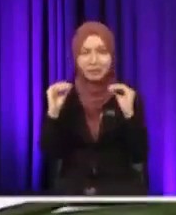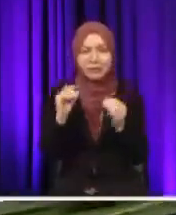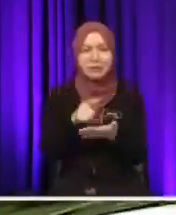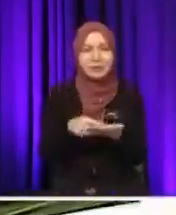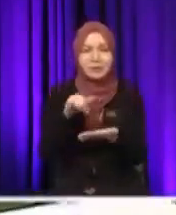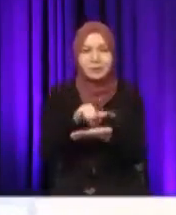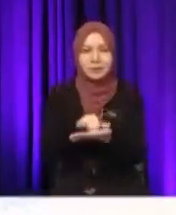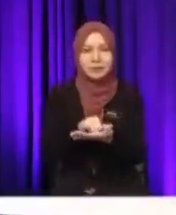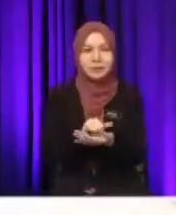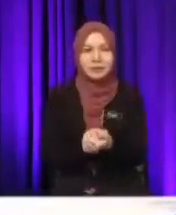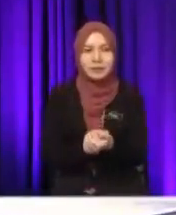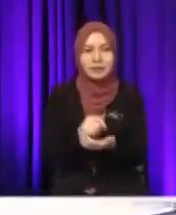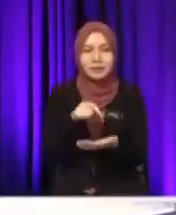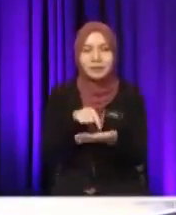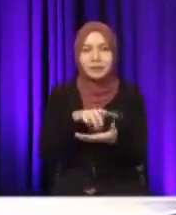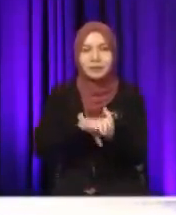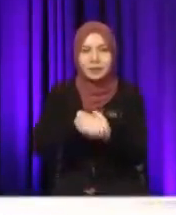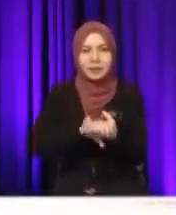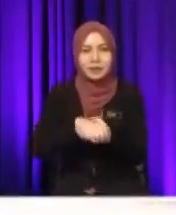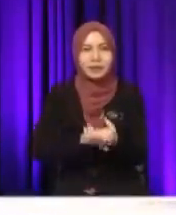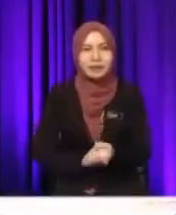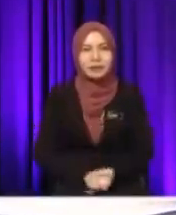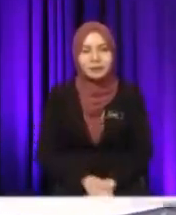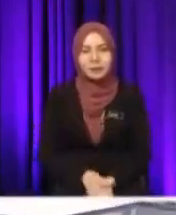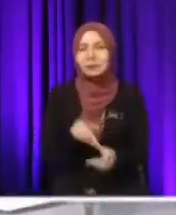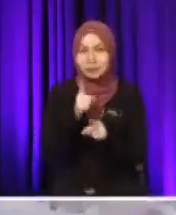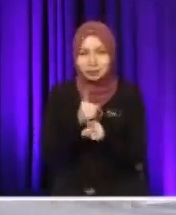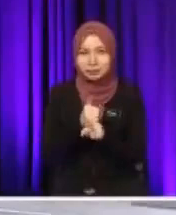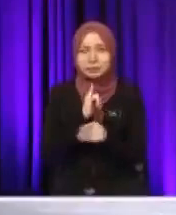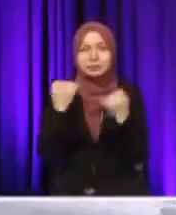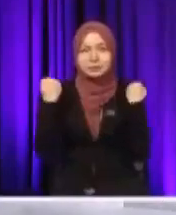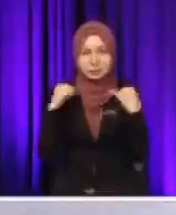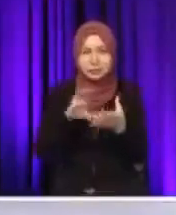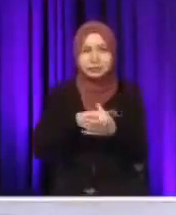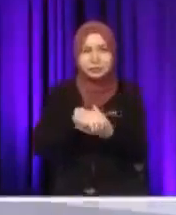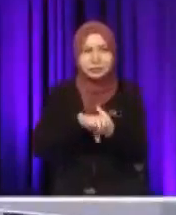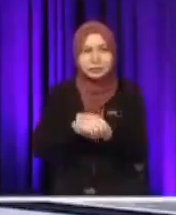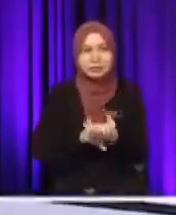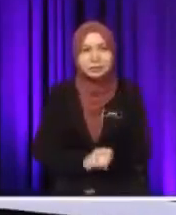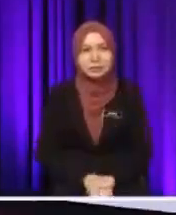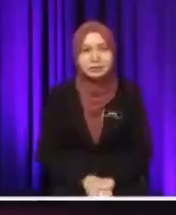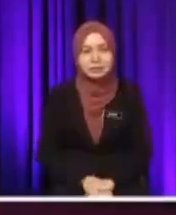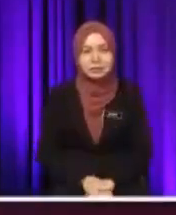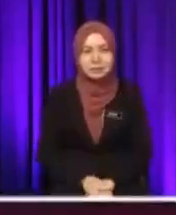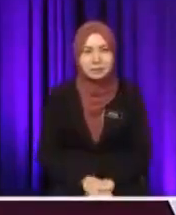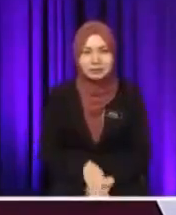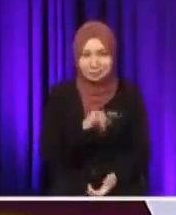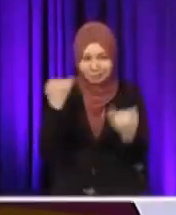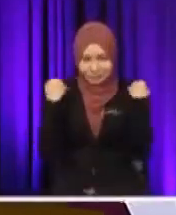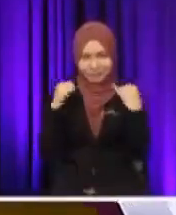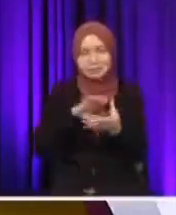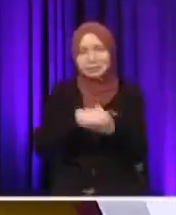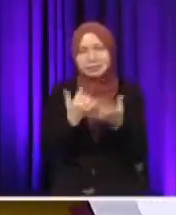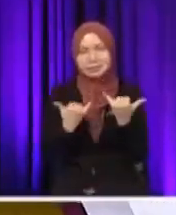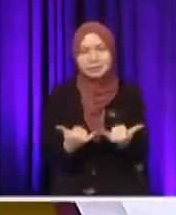ni, cikgu? Inilah sabun. Sabun? Betul. Cikgu jual sabun? Ya. Yeah. Cikgu dah jual sabun sekarang. Okey, nampak macam heart